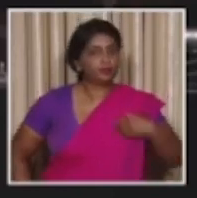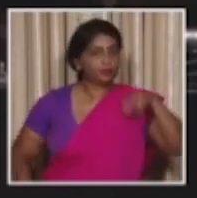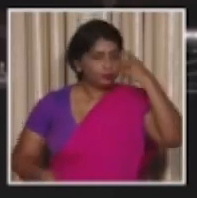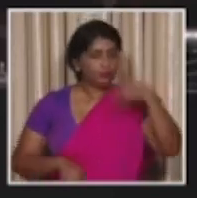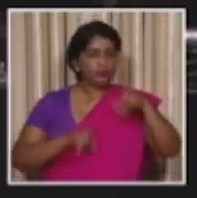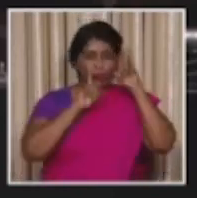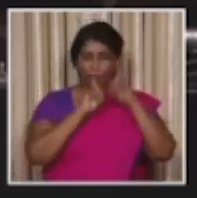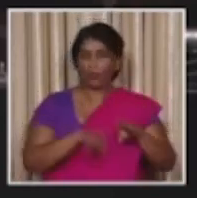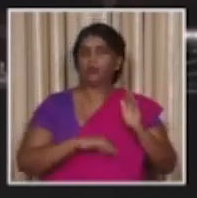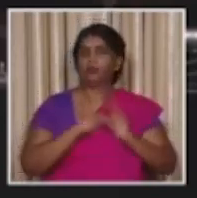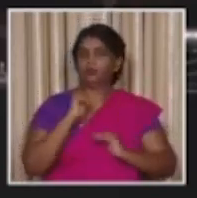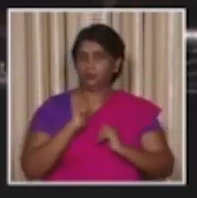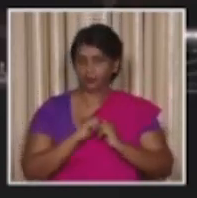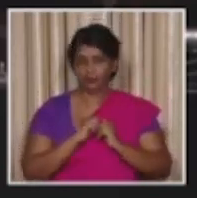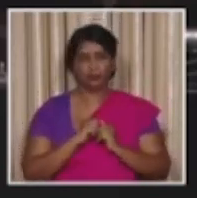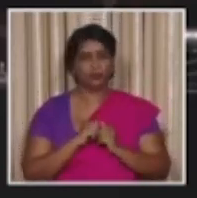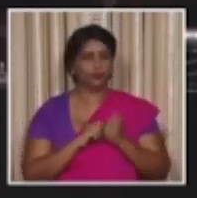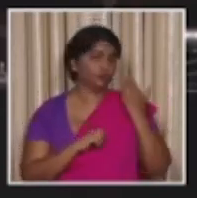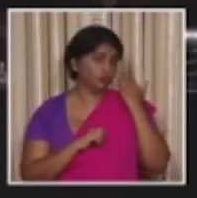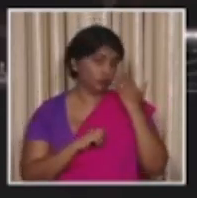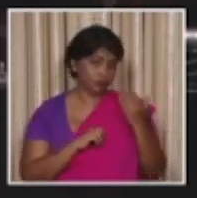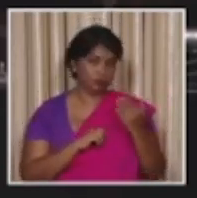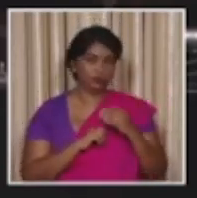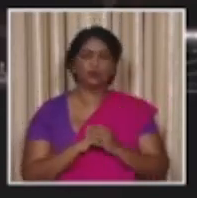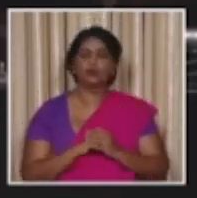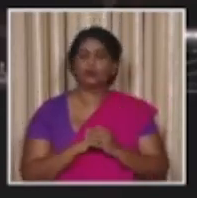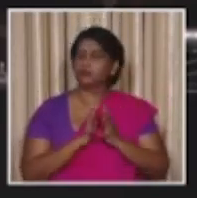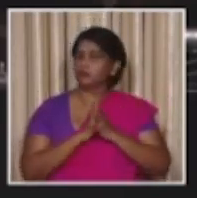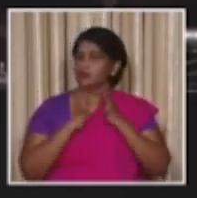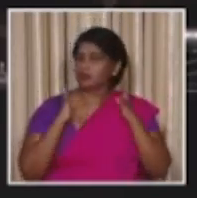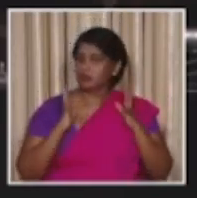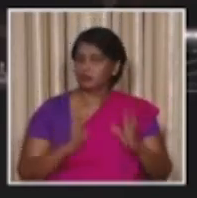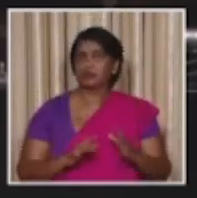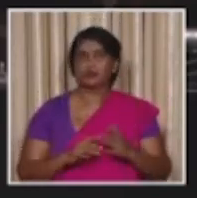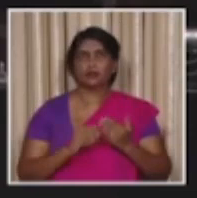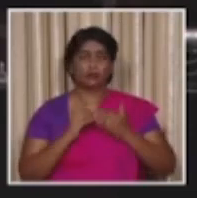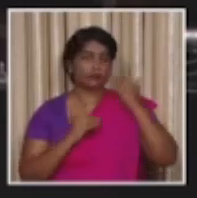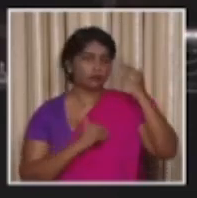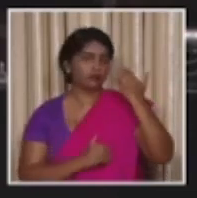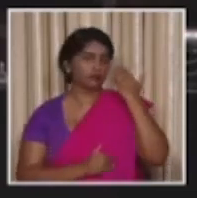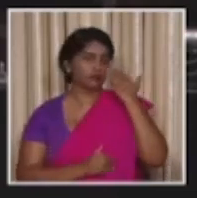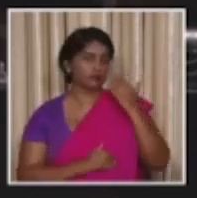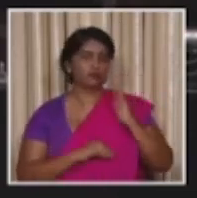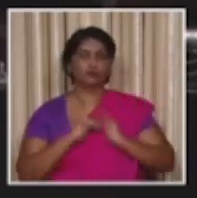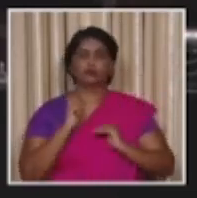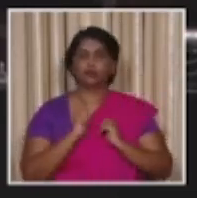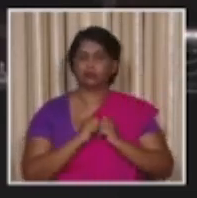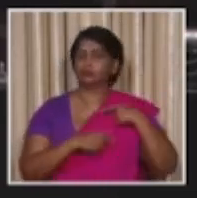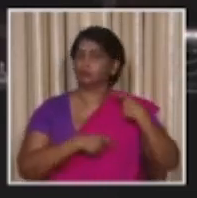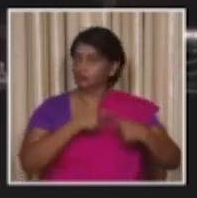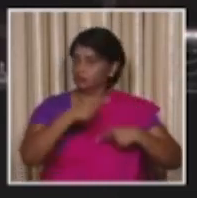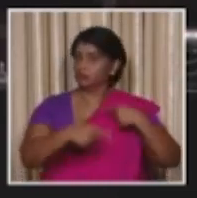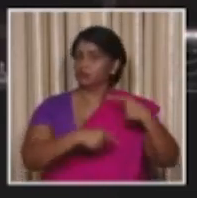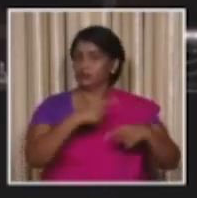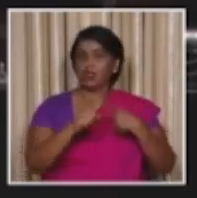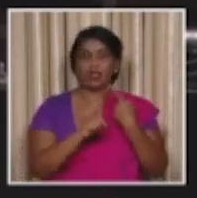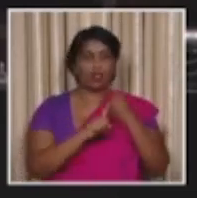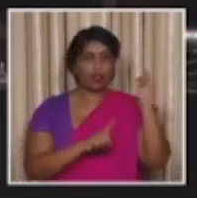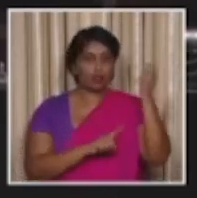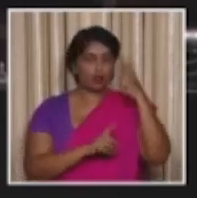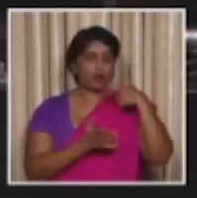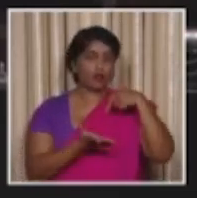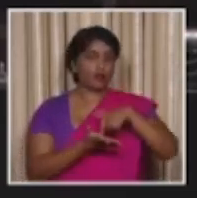අදාළ ක්‍රියාවලිය එක්ක බැලුවාම ඉතාමත් දූරදර්ශී ක්‍රියාවලියක් දිගින් දිගටම කඩුවෙල මහනගර